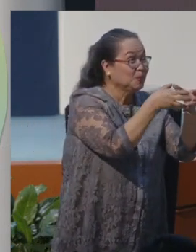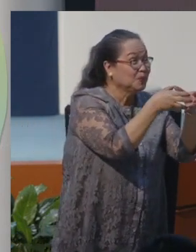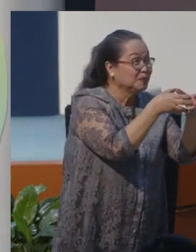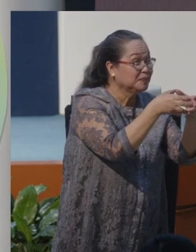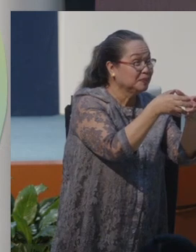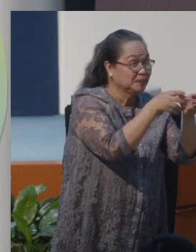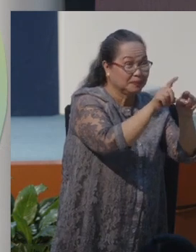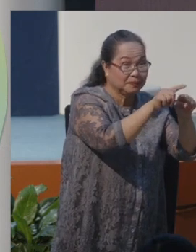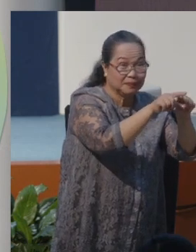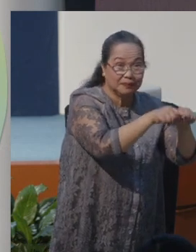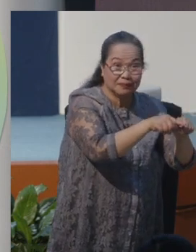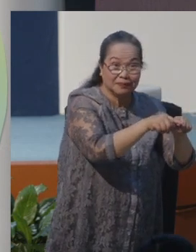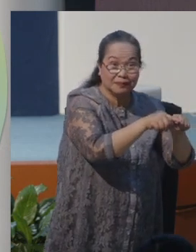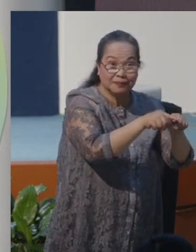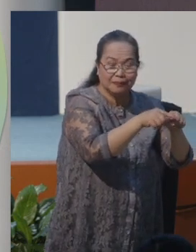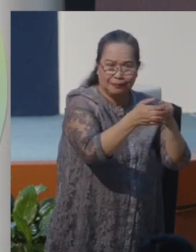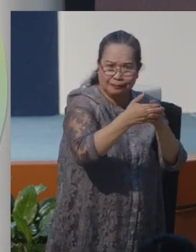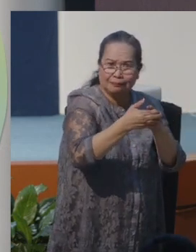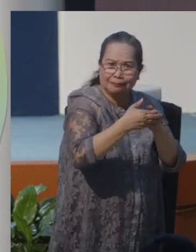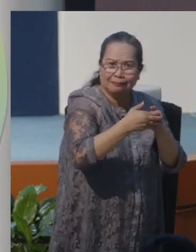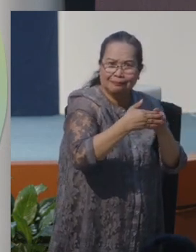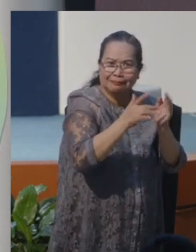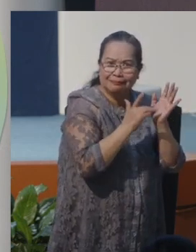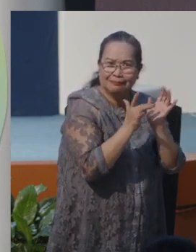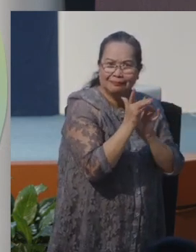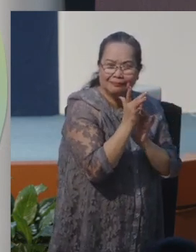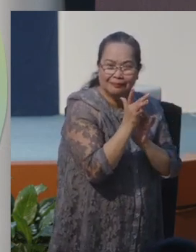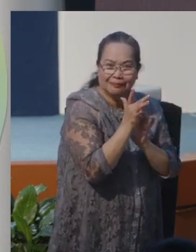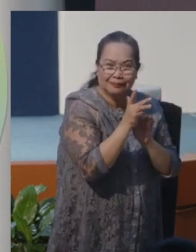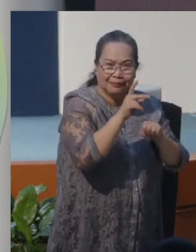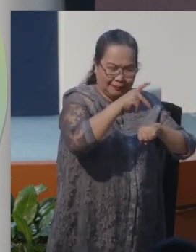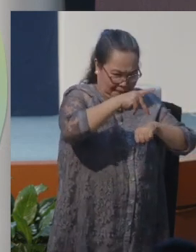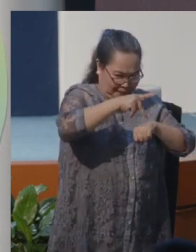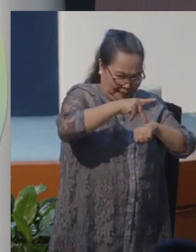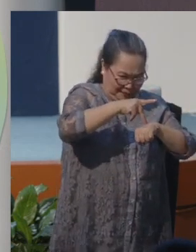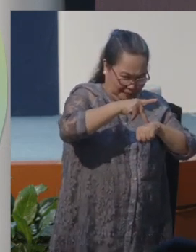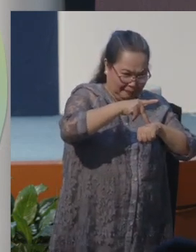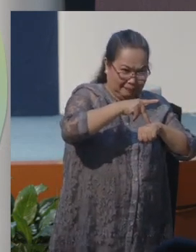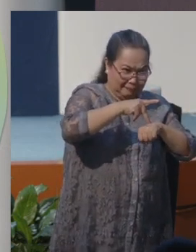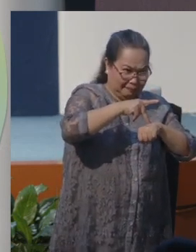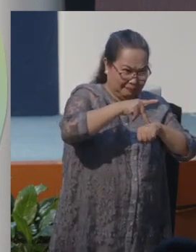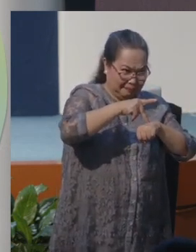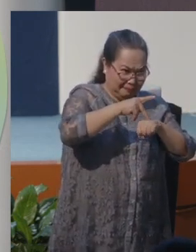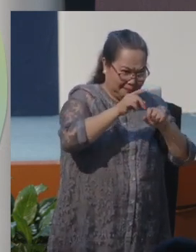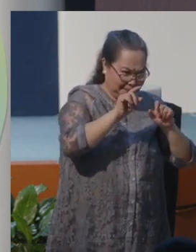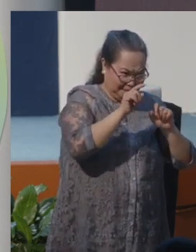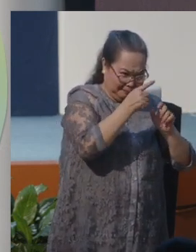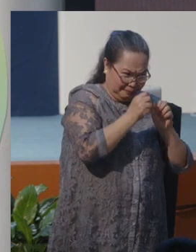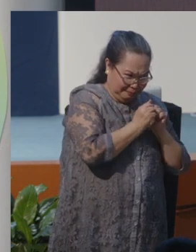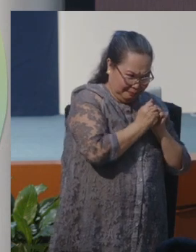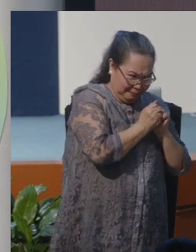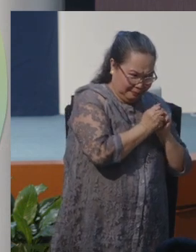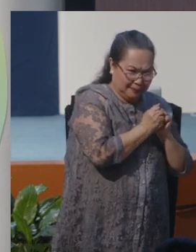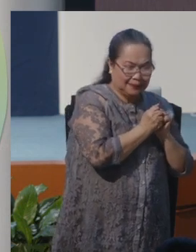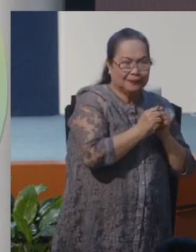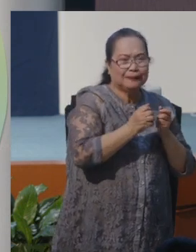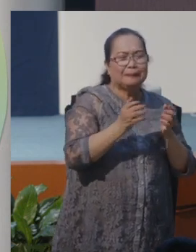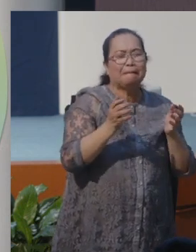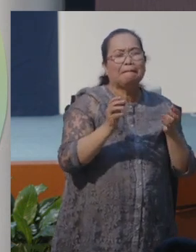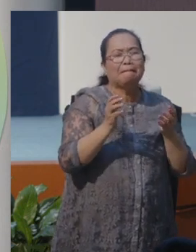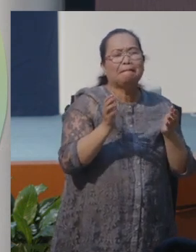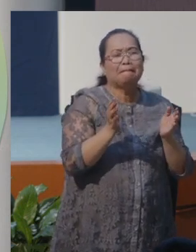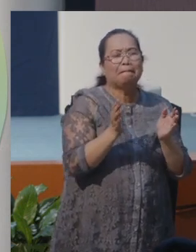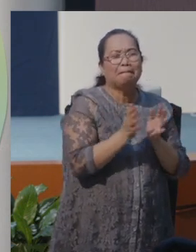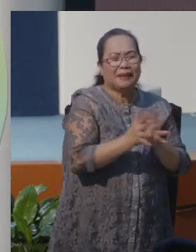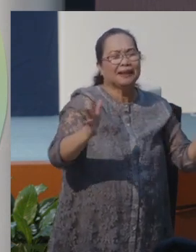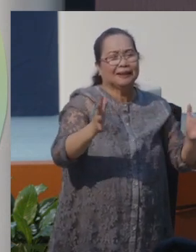yung kanilang pagiging malapit kay Jesus. Si Pedro at ang kanyang mga kasama dun sa una niyang grupo ay ang pinakamalapit kay